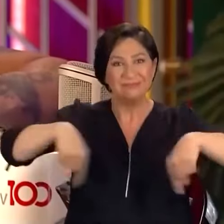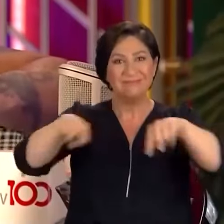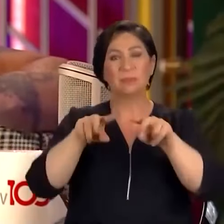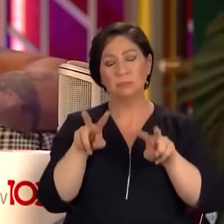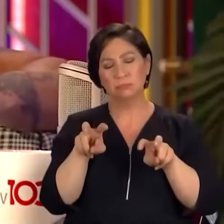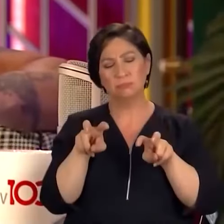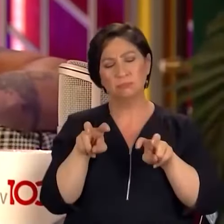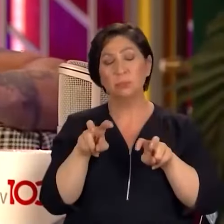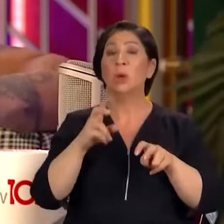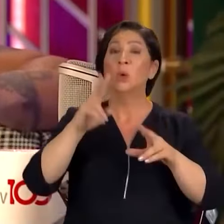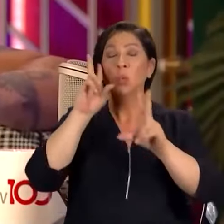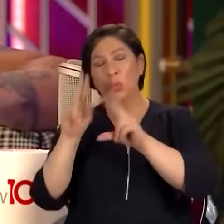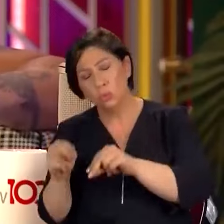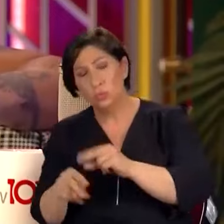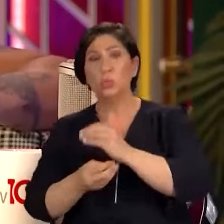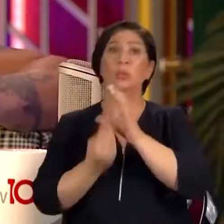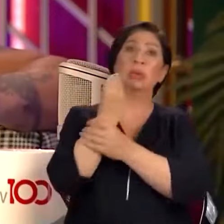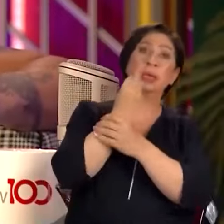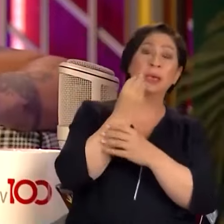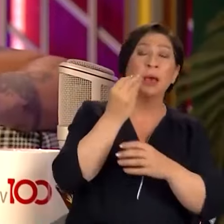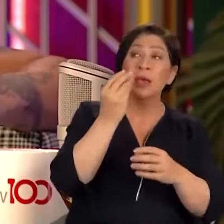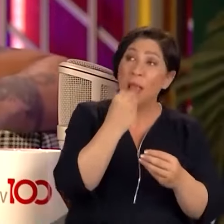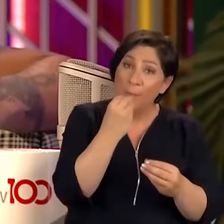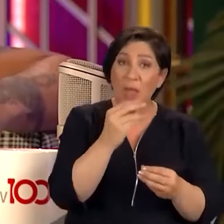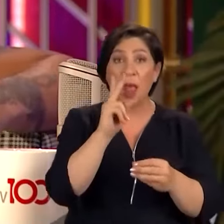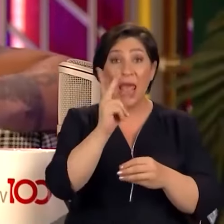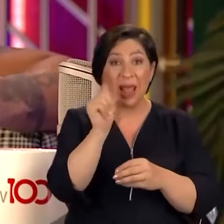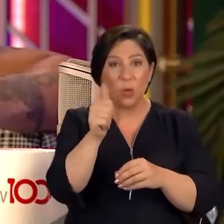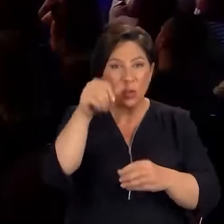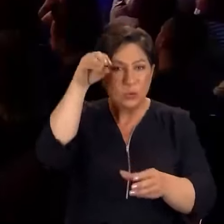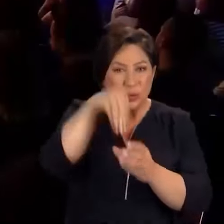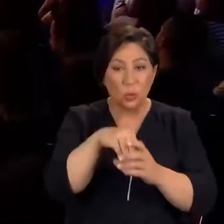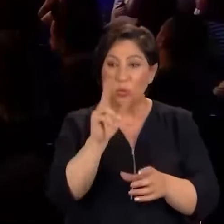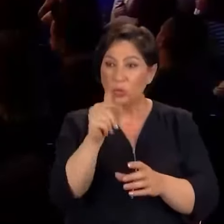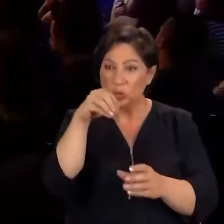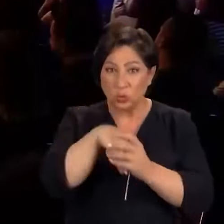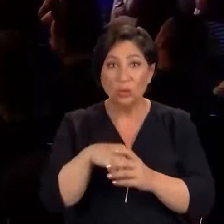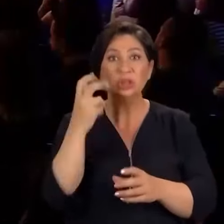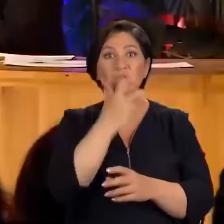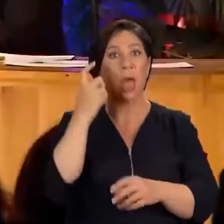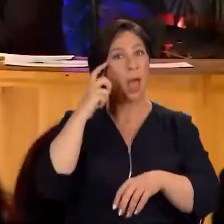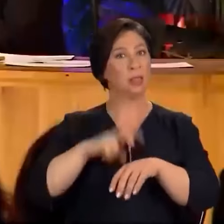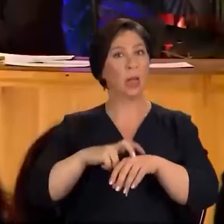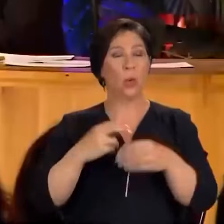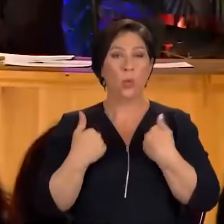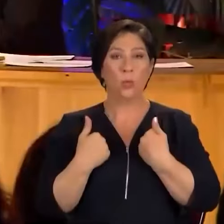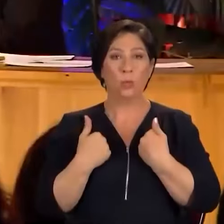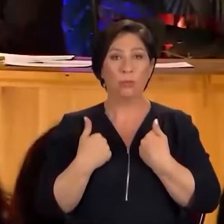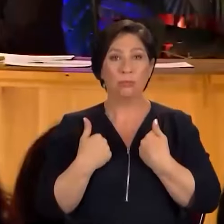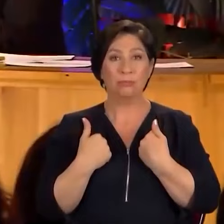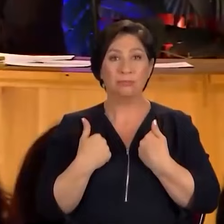orada uyuyup orada uyandığımızı, orada yemek yediğimizi, 2 gün sonucunda, 3 gün sonucunda çıkan şarkıları hatırlıyorum. Yani